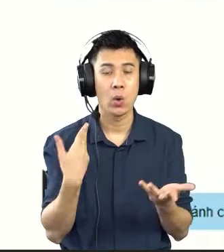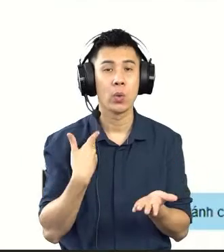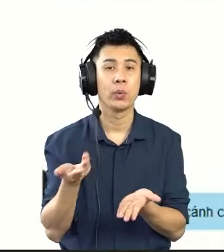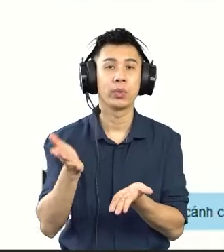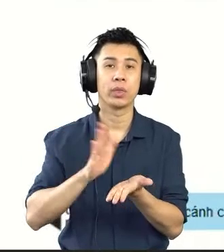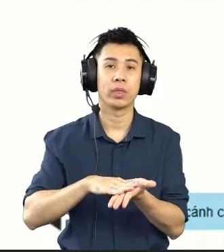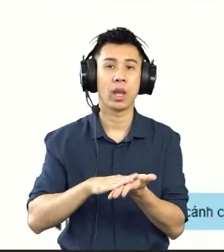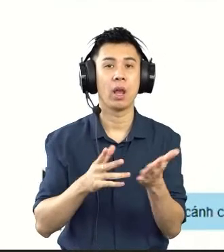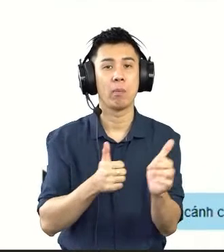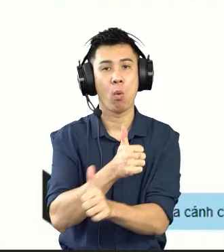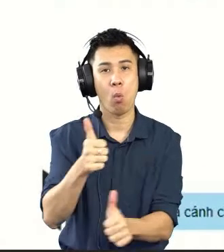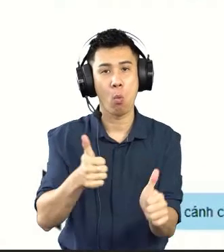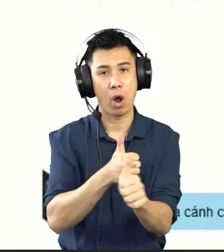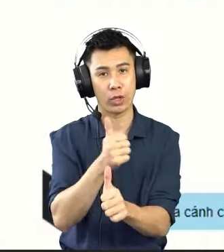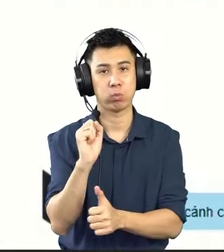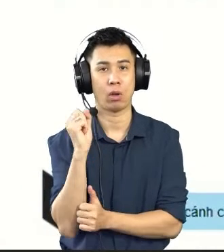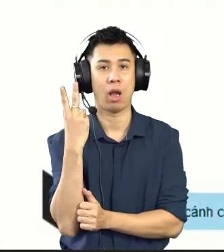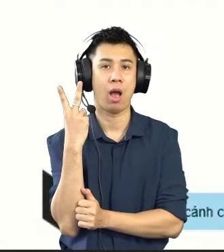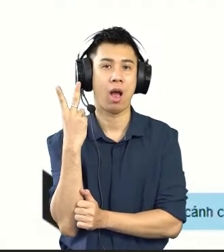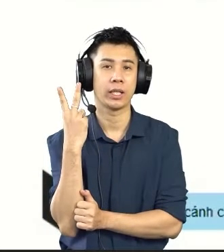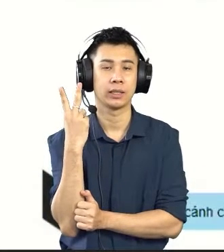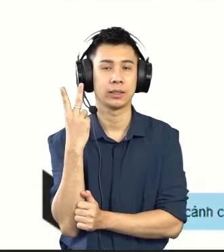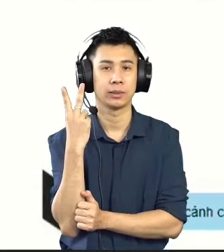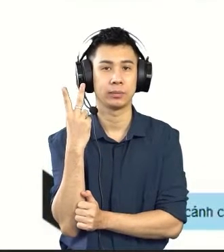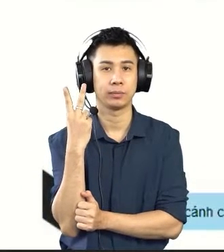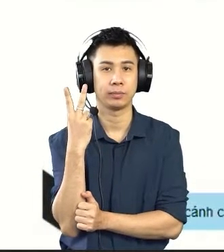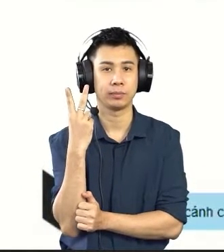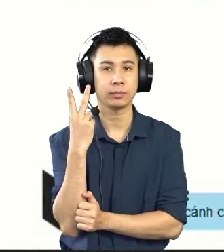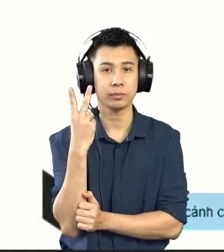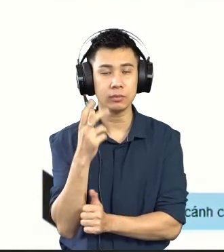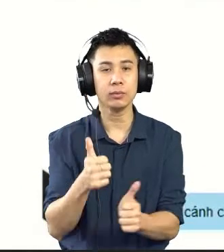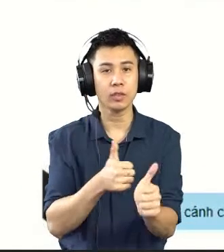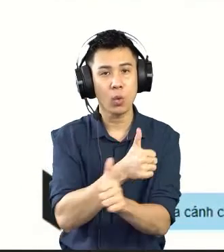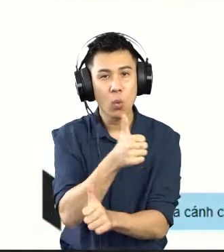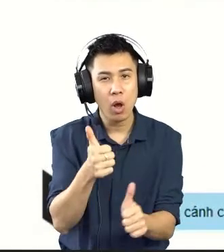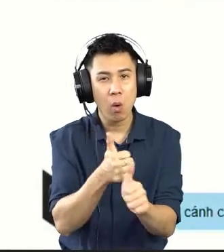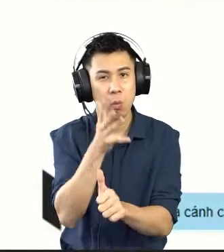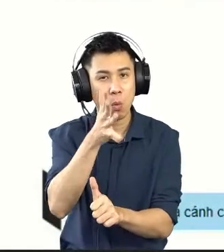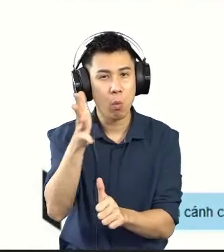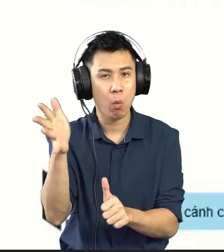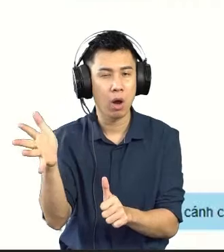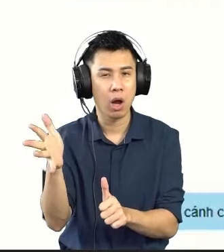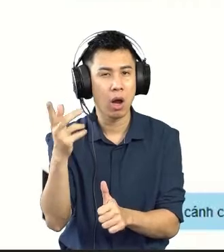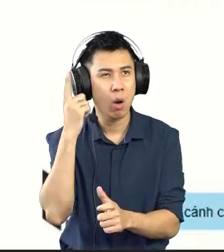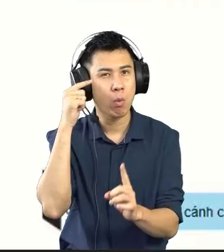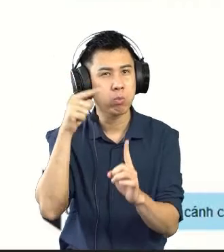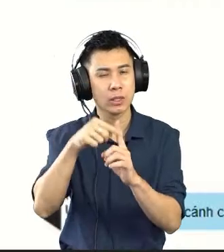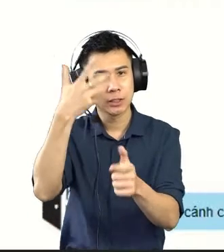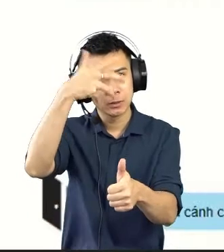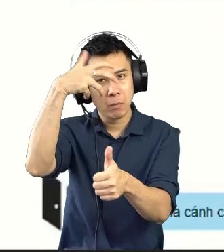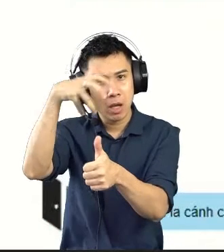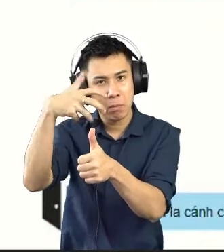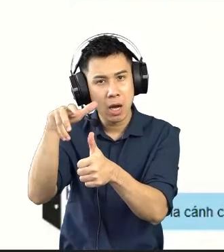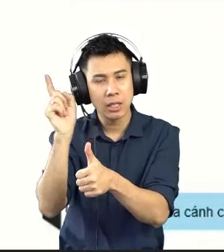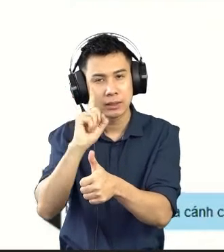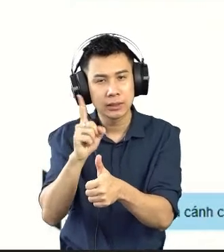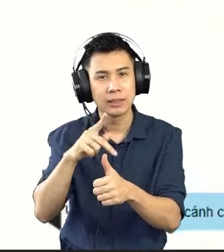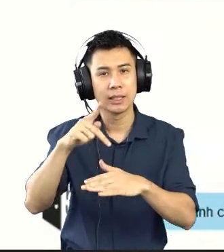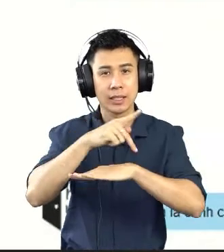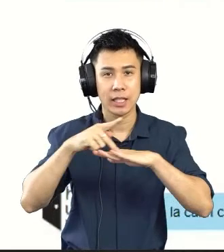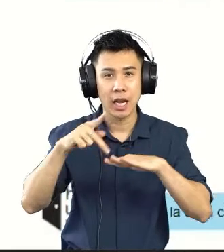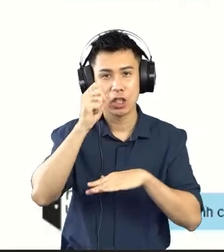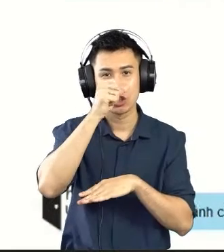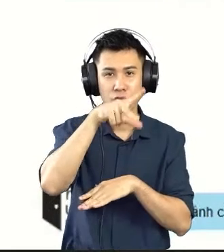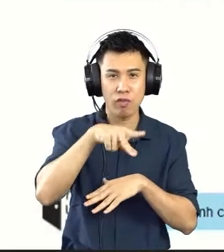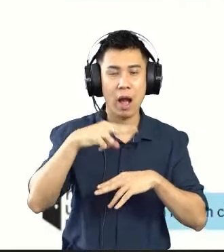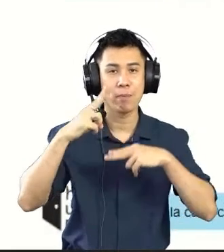thêm một hoạt động thứ hai, đó là chuỗi hoạt động Train the Trainer. Thì chuỗi hoạt động training này không chỉ về kỹ năng sư phạm mà còn là